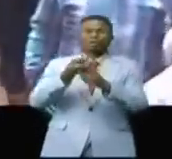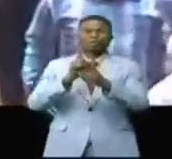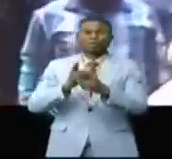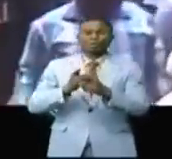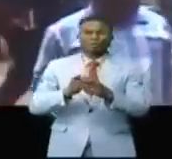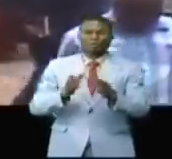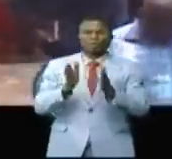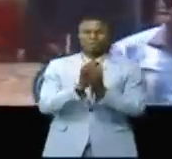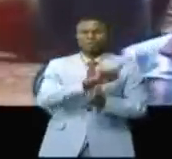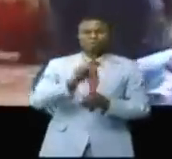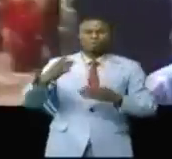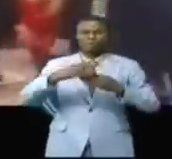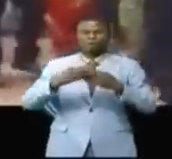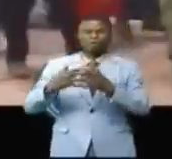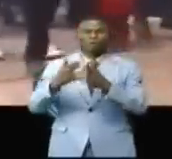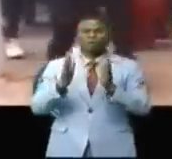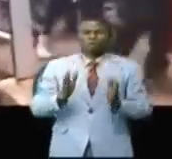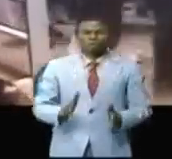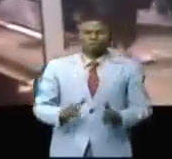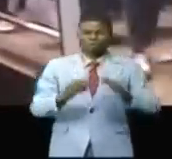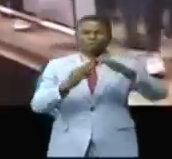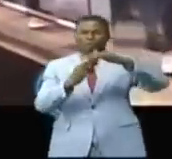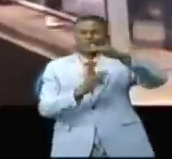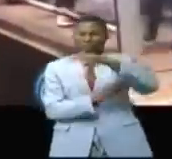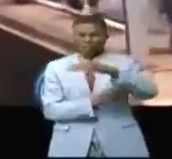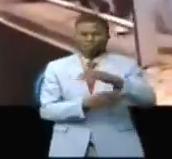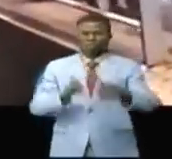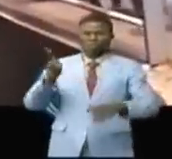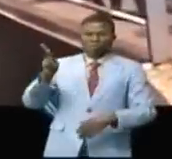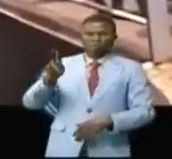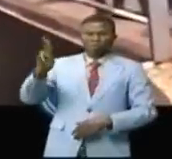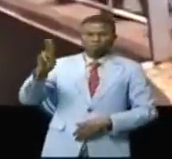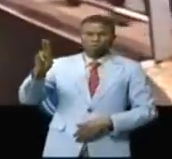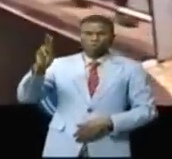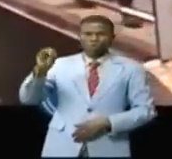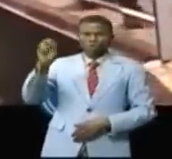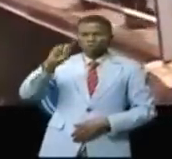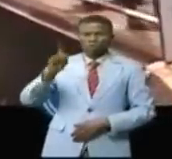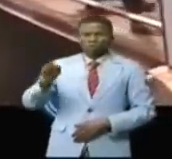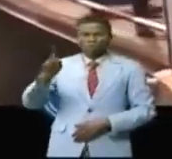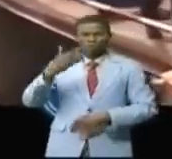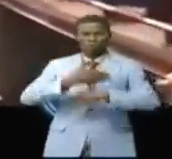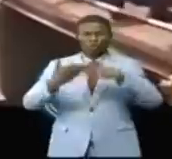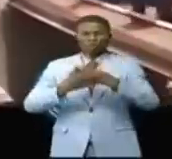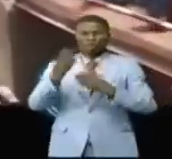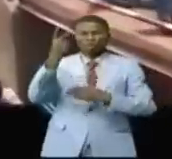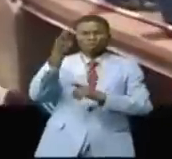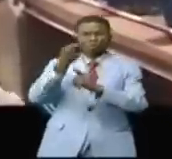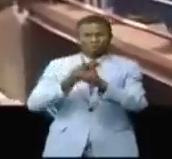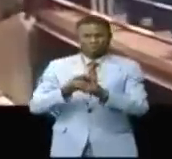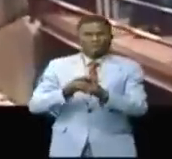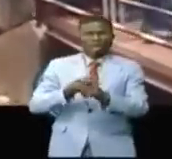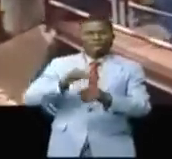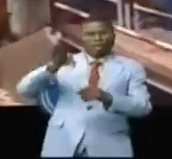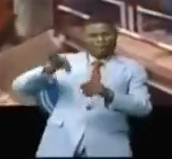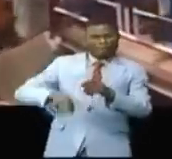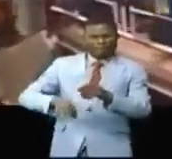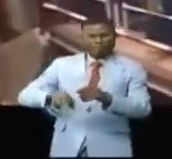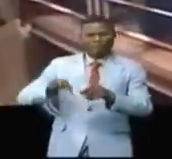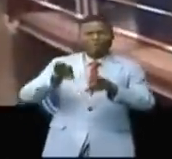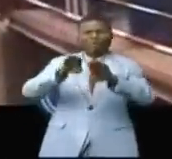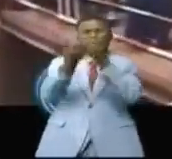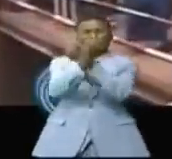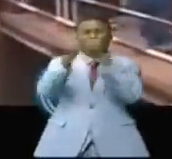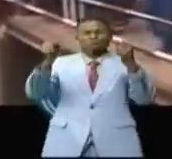à près de 10 mille dollars américains l'époque où zinda construit pendant deux mois matériau dur aura l'avantagé est de désenclaver cette partie